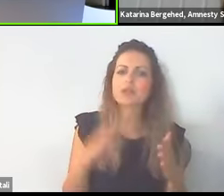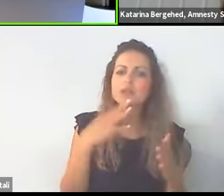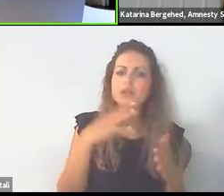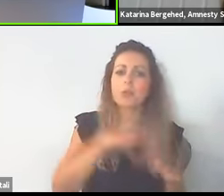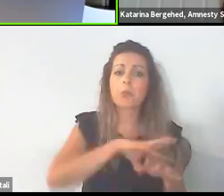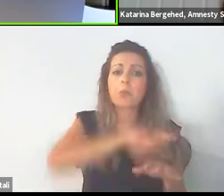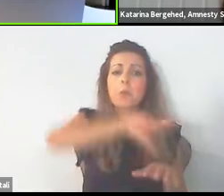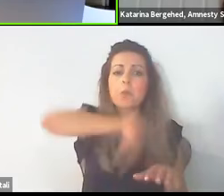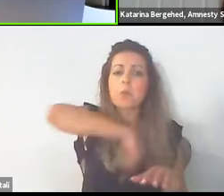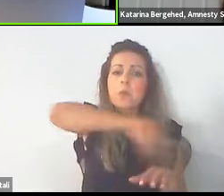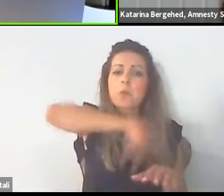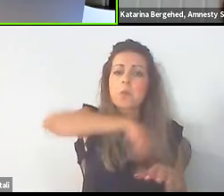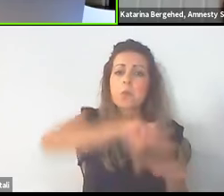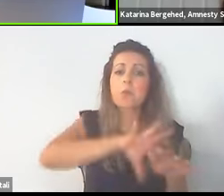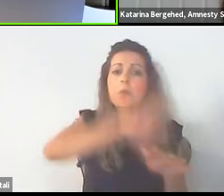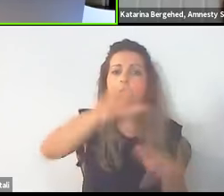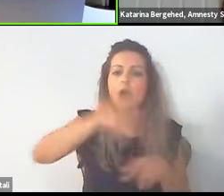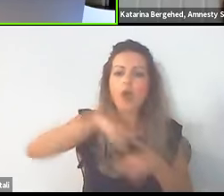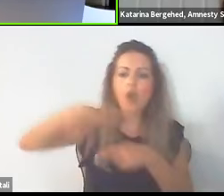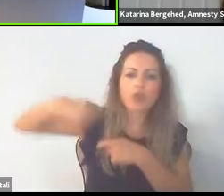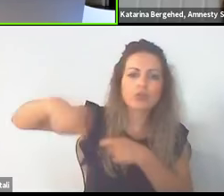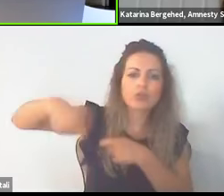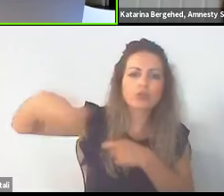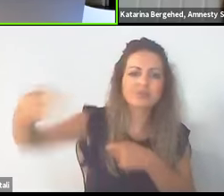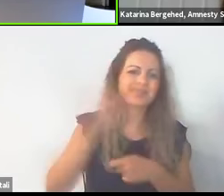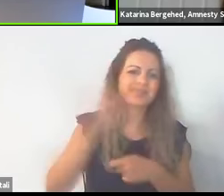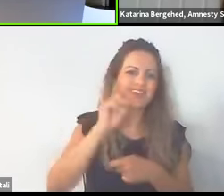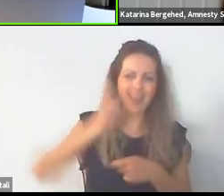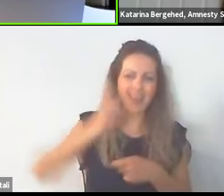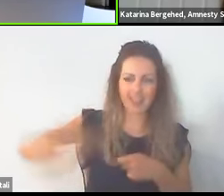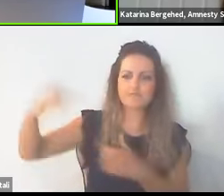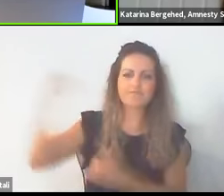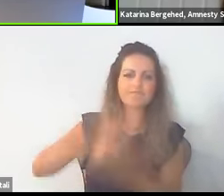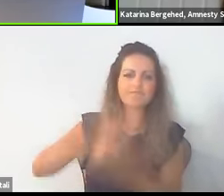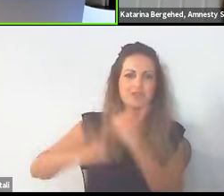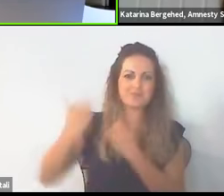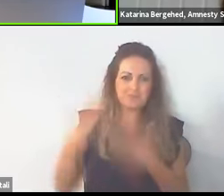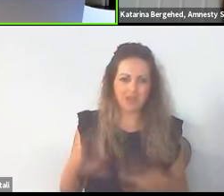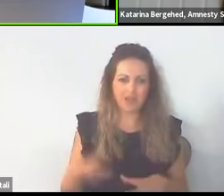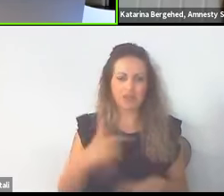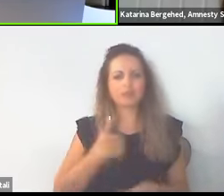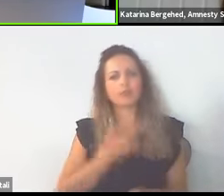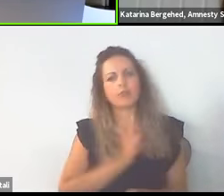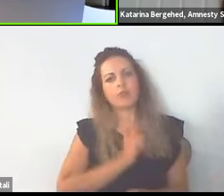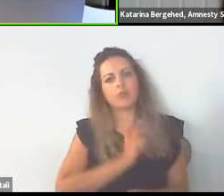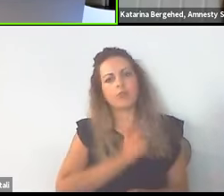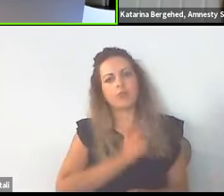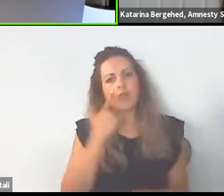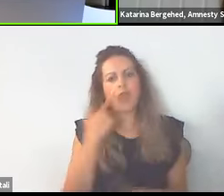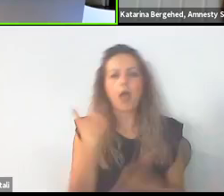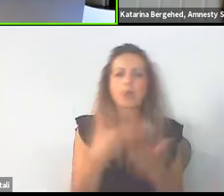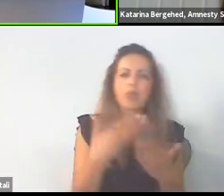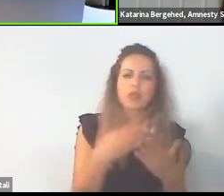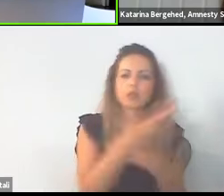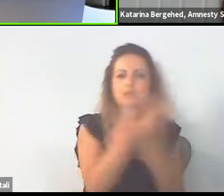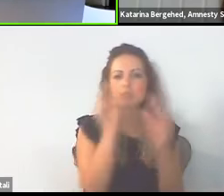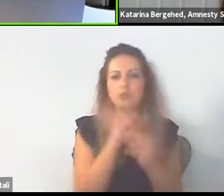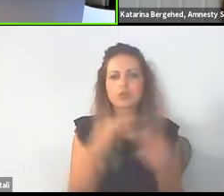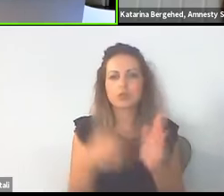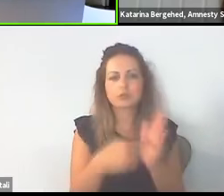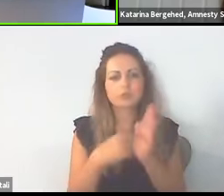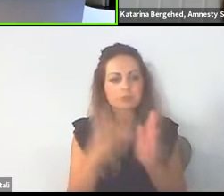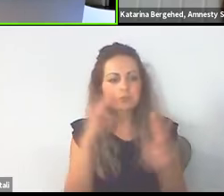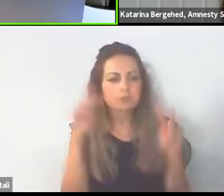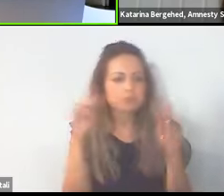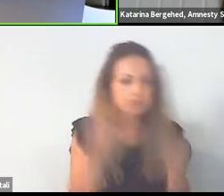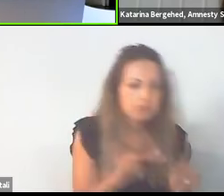οι καταγγέλουσες βιασμού για τα αποτελέσματα, για παράδειγμα, αποδείξεων, όπως είναι βιομετρικές αποδείξεις ή το